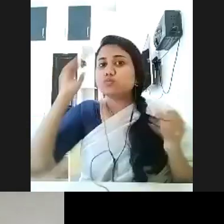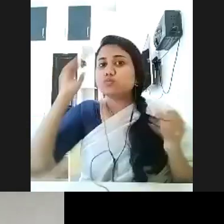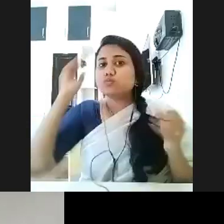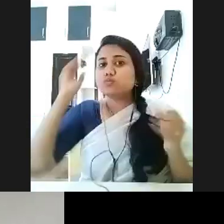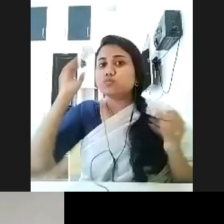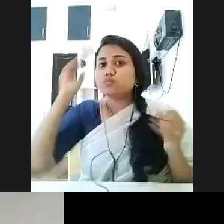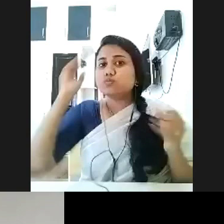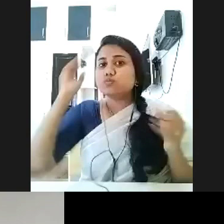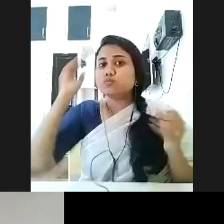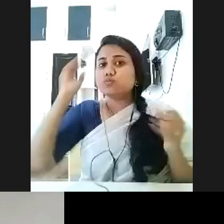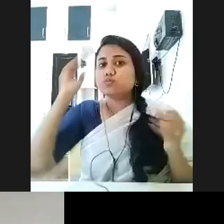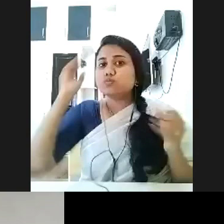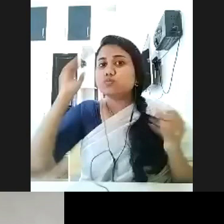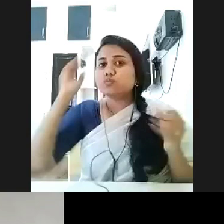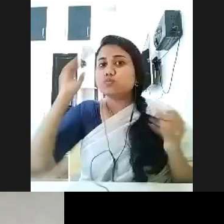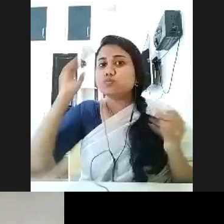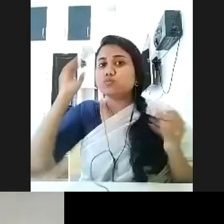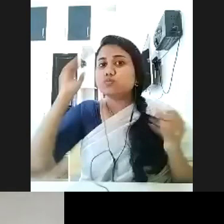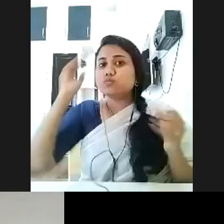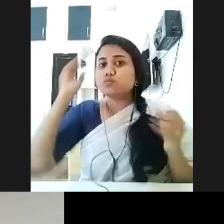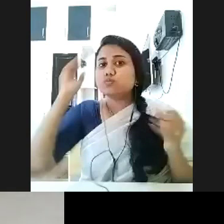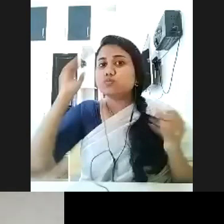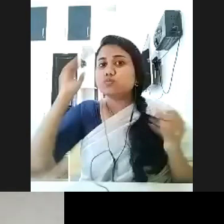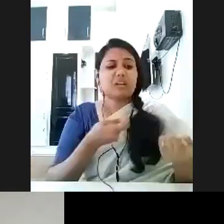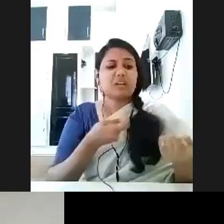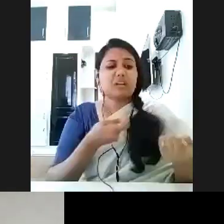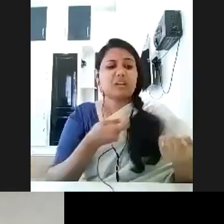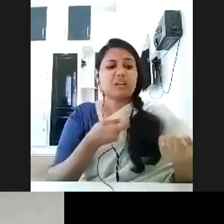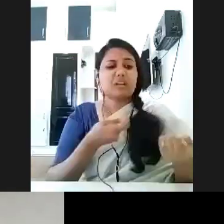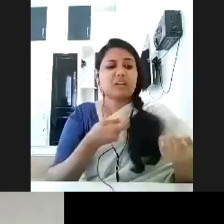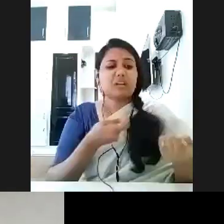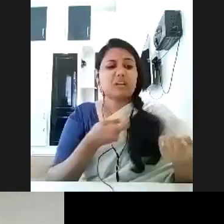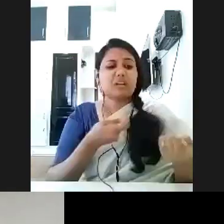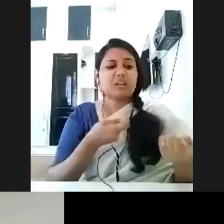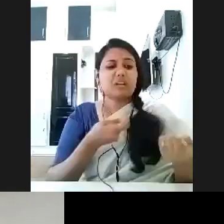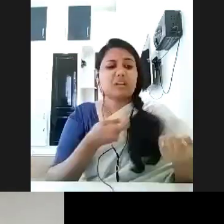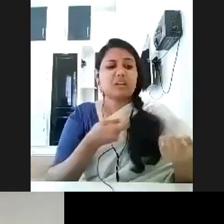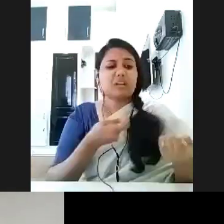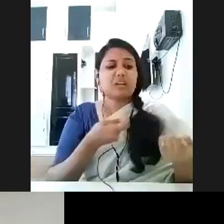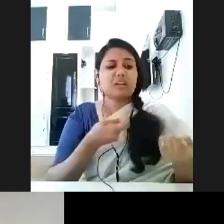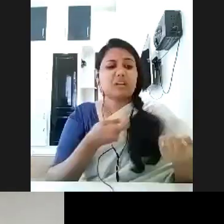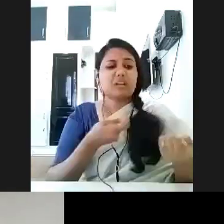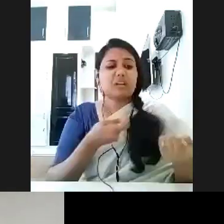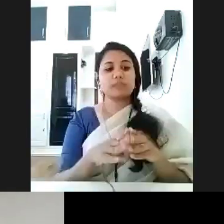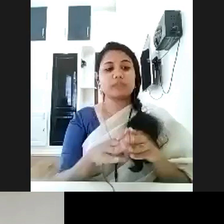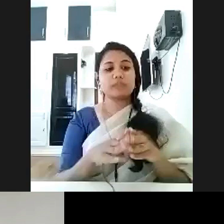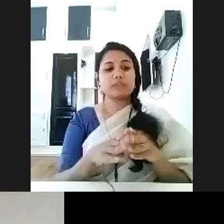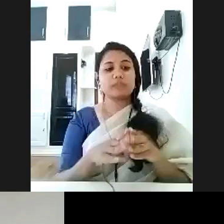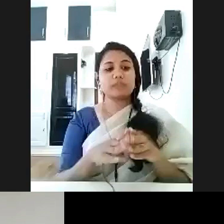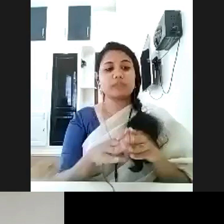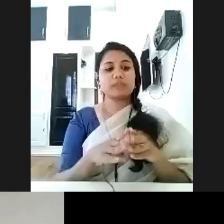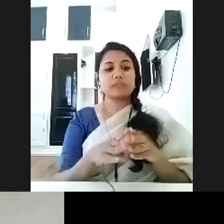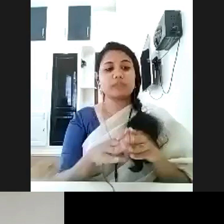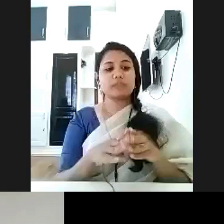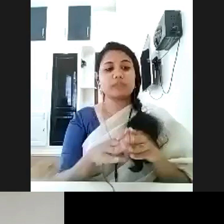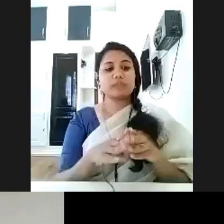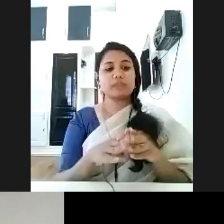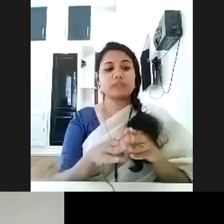മാനേജ്മെന്റ് ഓഫ് എനി SMA ചൈൽഡ് ഇസ് multidisciplinary approach. That is what I want to conclude my talk upon. So അതായത്